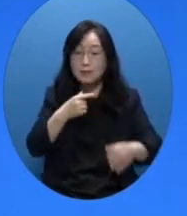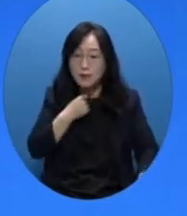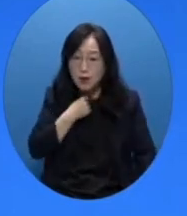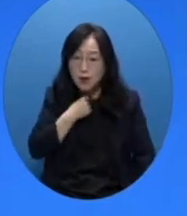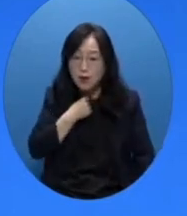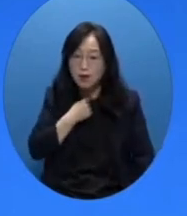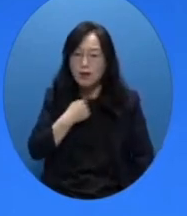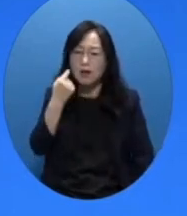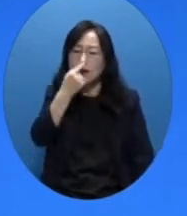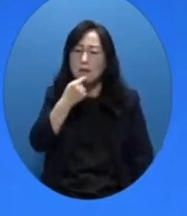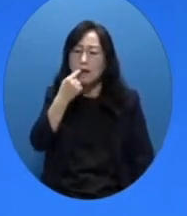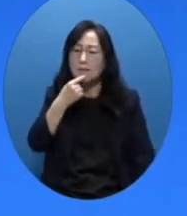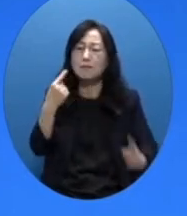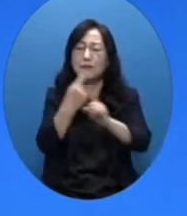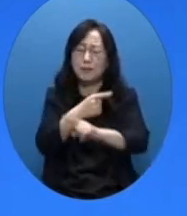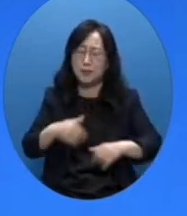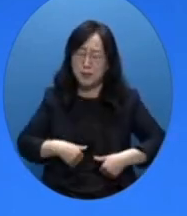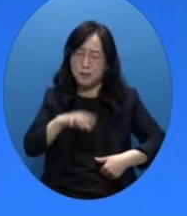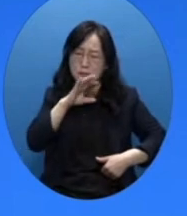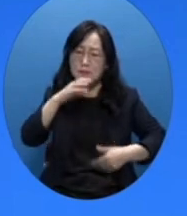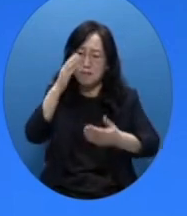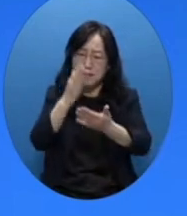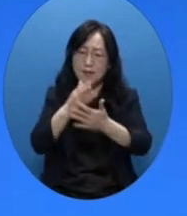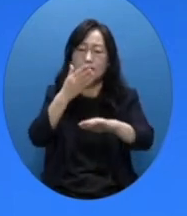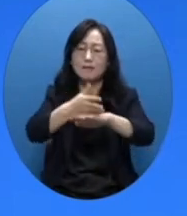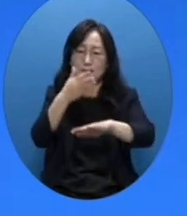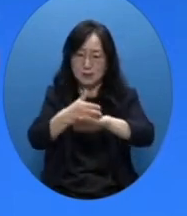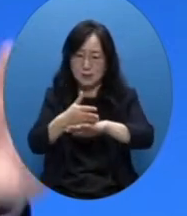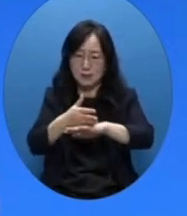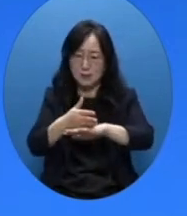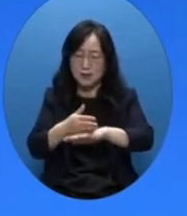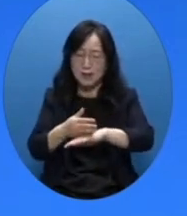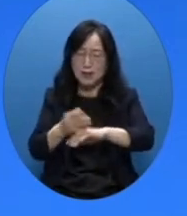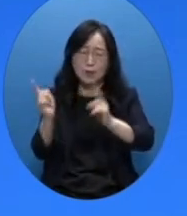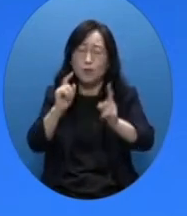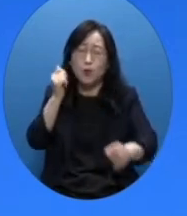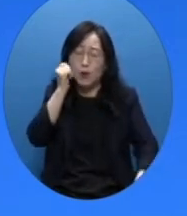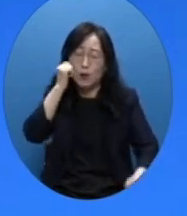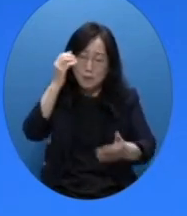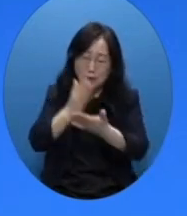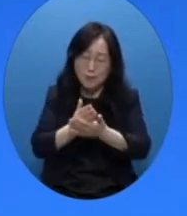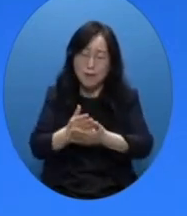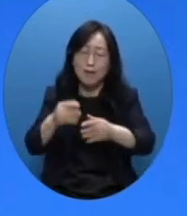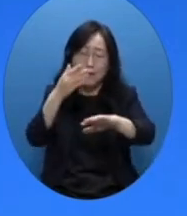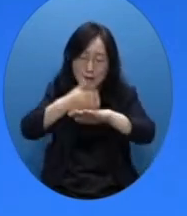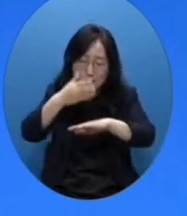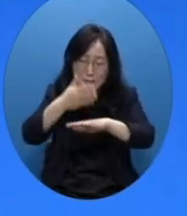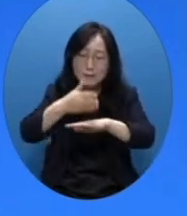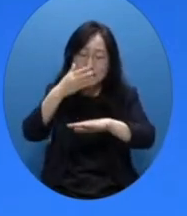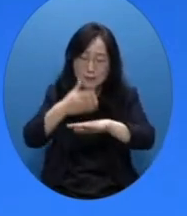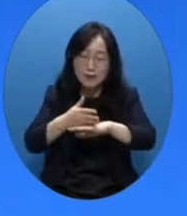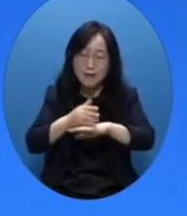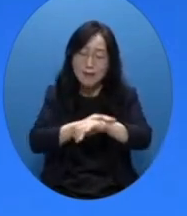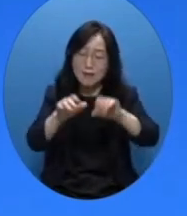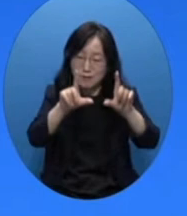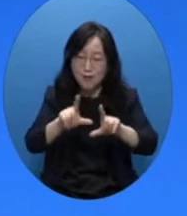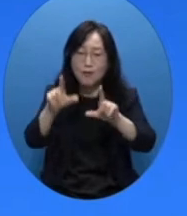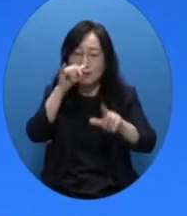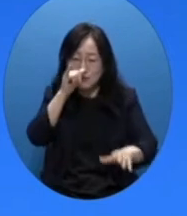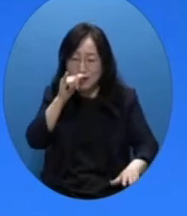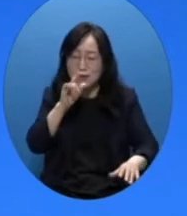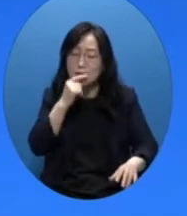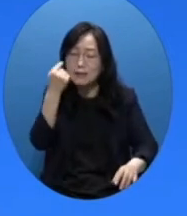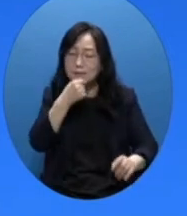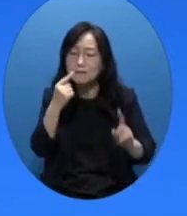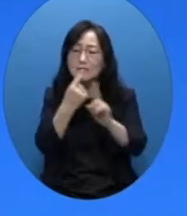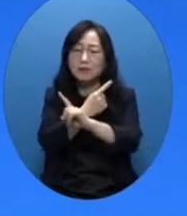언어가 바뀌어야 됩니다. 불평에서 감사로 바뀌어야 됩니다. 못 살겠다 해서 참 감사합니다, 우리는 잘 살고 있습니다로 바뀌어야 되는